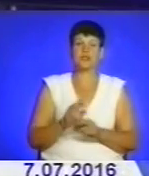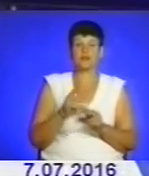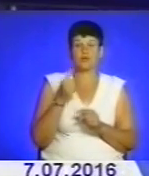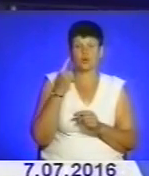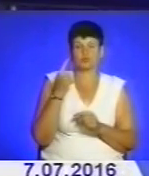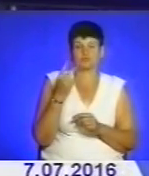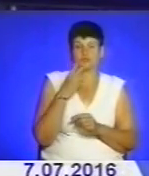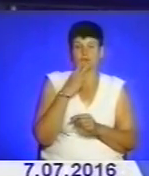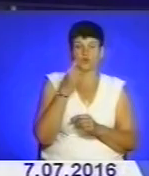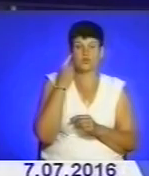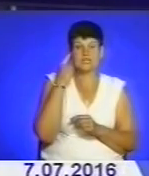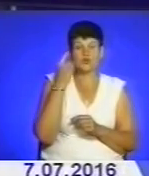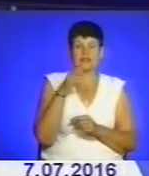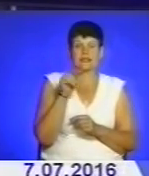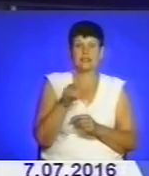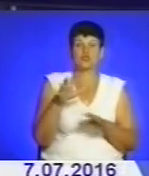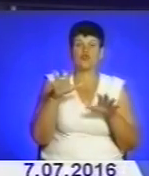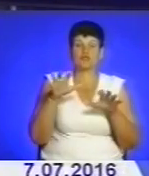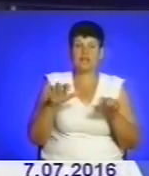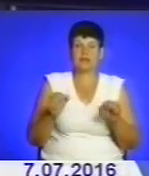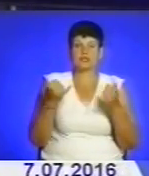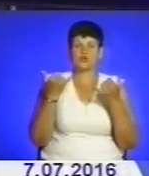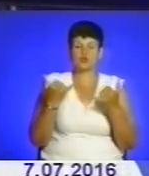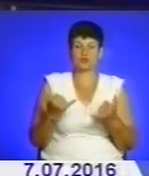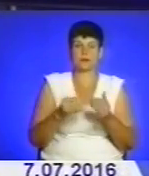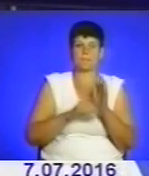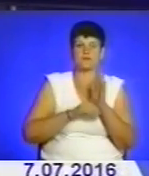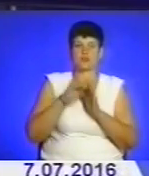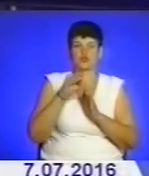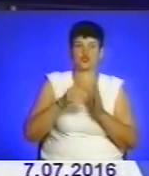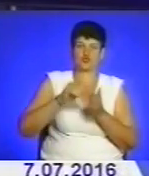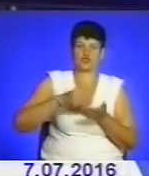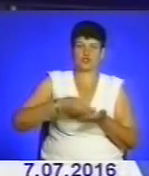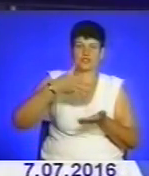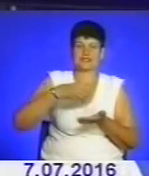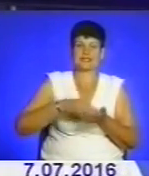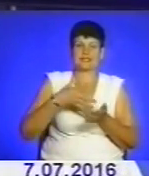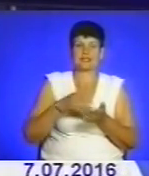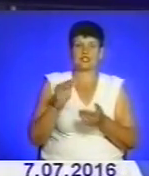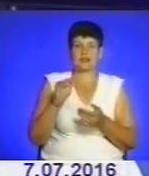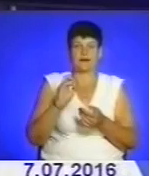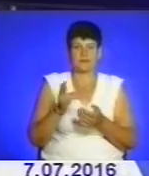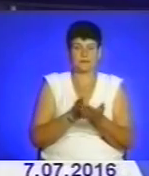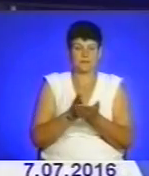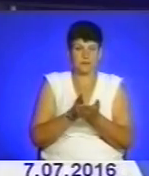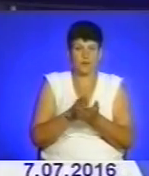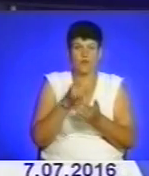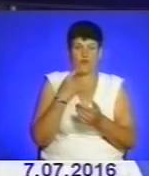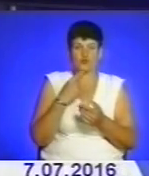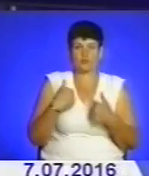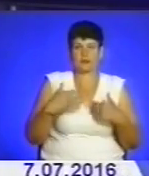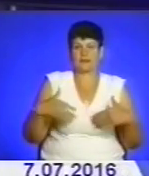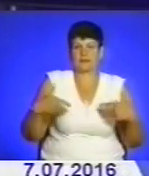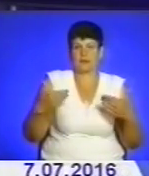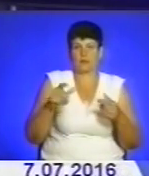влада сьогоднішня, підвищуючи ціни на комунальні послуги, дуже часто аргументується тим, що ми все-таки надаємо